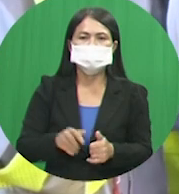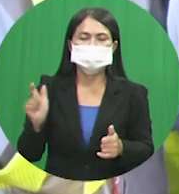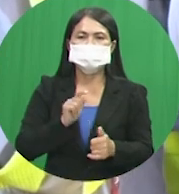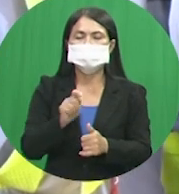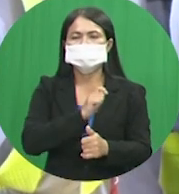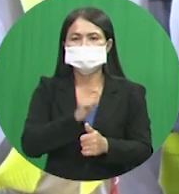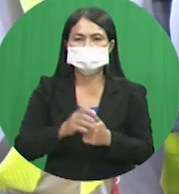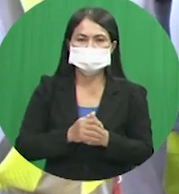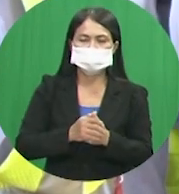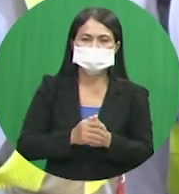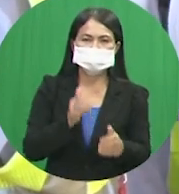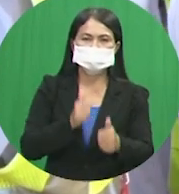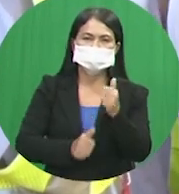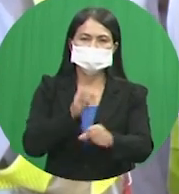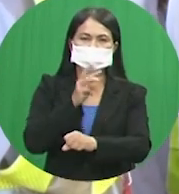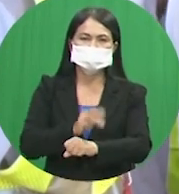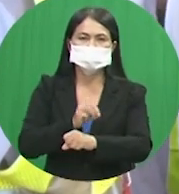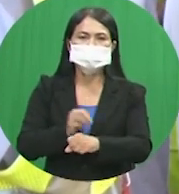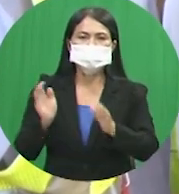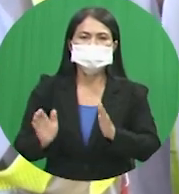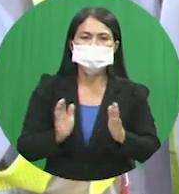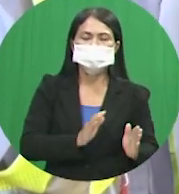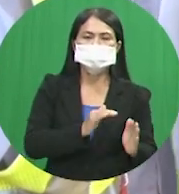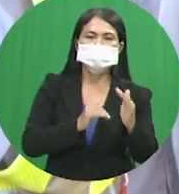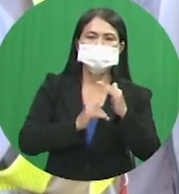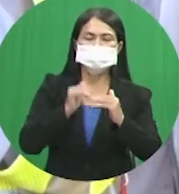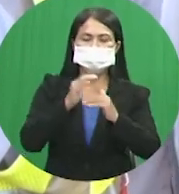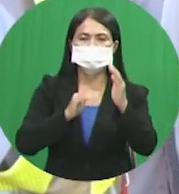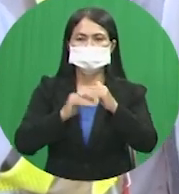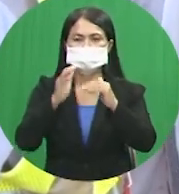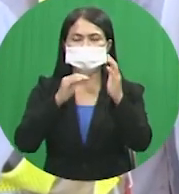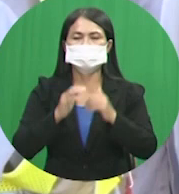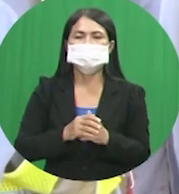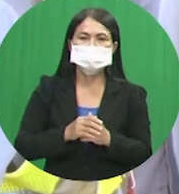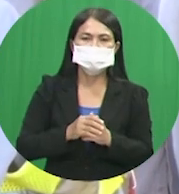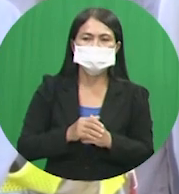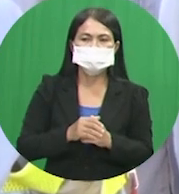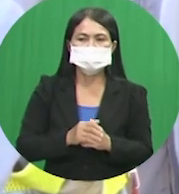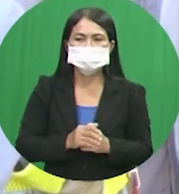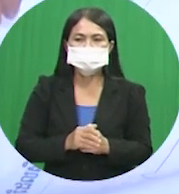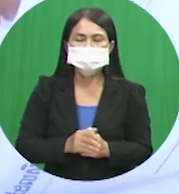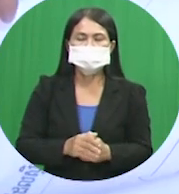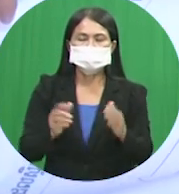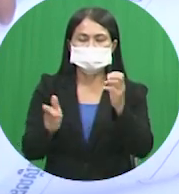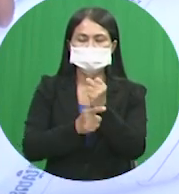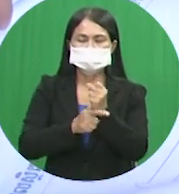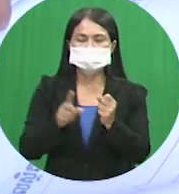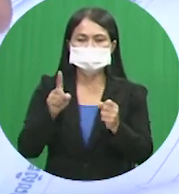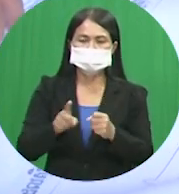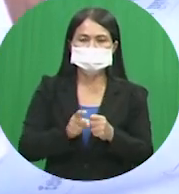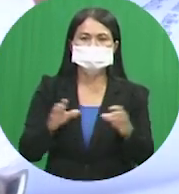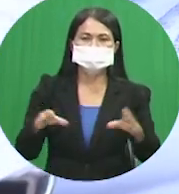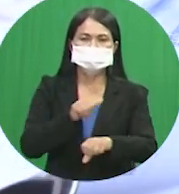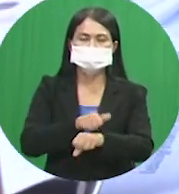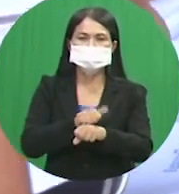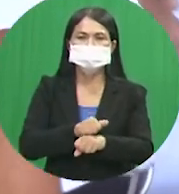ផារ៉ារដ្ឋមន្ត្រីក្រសួងរៀបចំដែនដីនគររូបនីយកម្មនិងសំណង់និងជាអនុប្រធានទី1ក្រុម